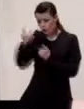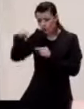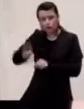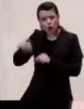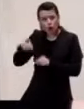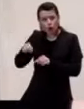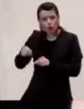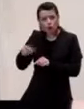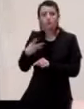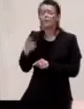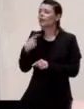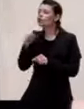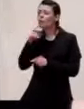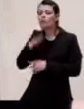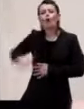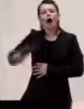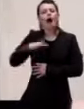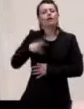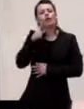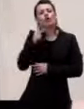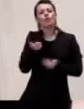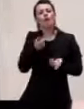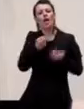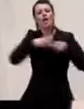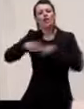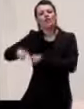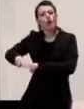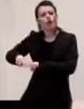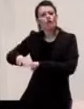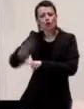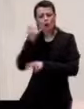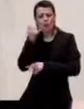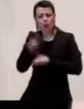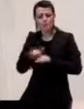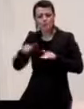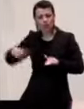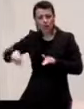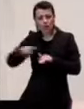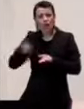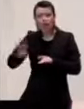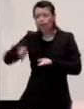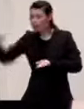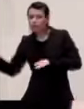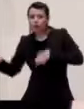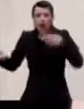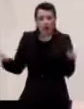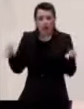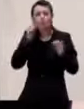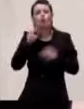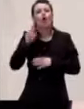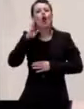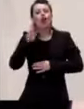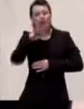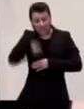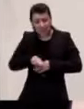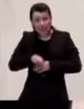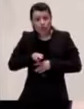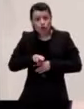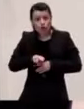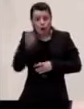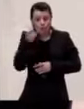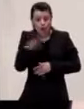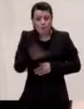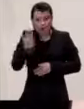del ricovero dei bambini avevano tirato giù le spalle e c'erano delle persone nel lettino dei bambini con